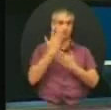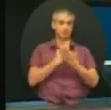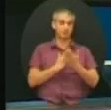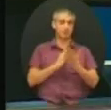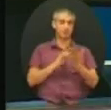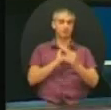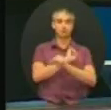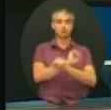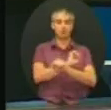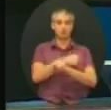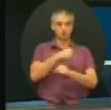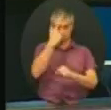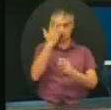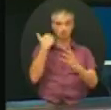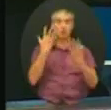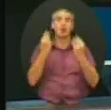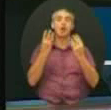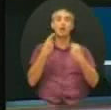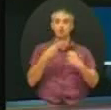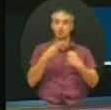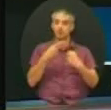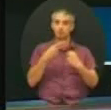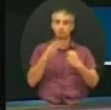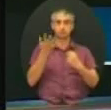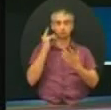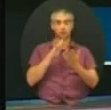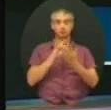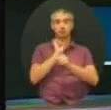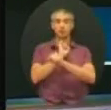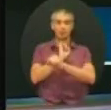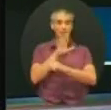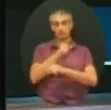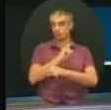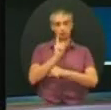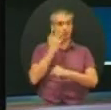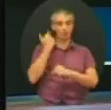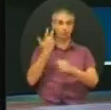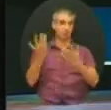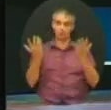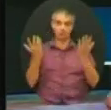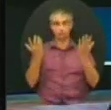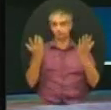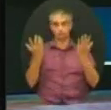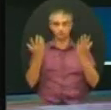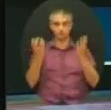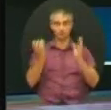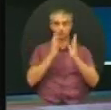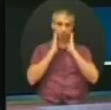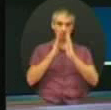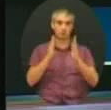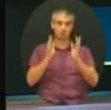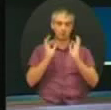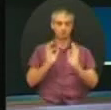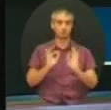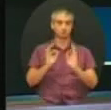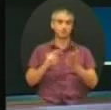שישבו בכלא, לדעתי היו רבים מהם שישבו בכלא, למרות שלא היו משרות אמון, משרות אמון